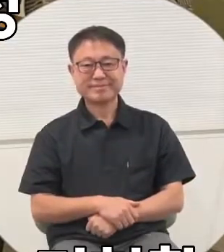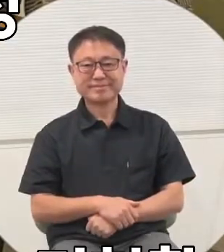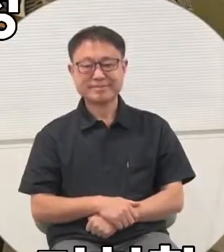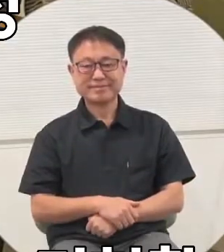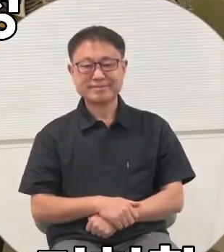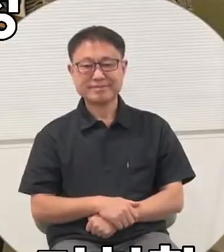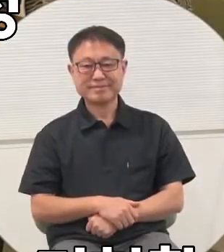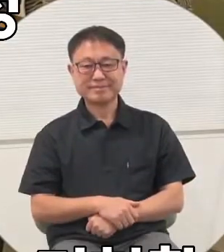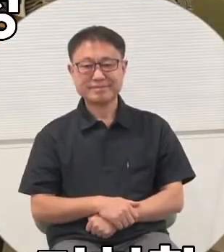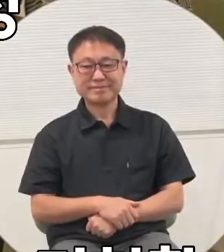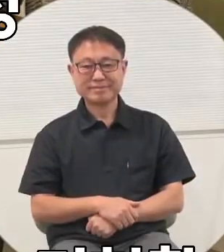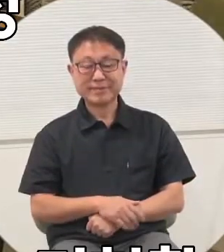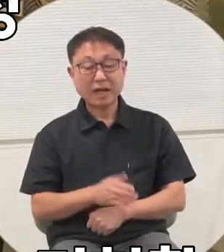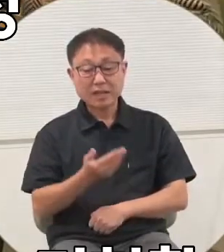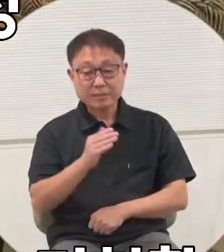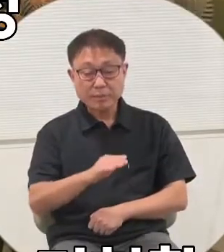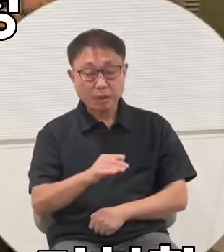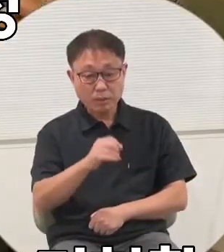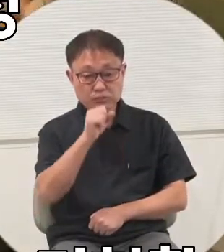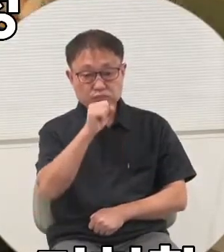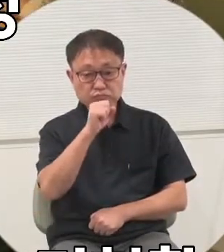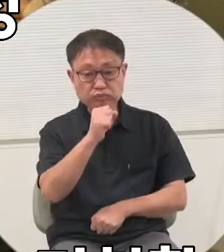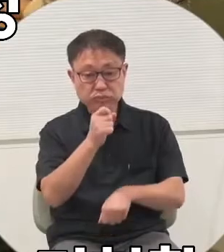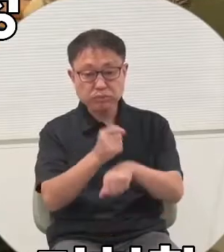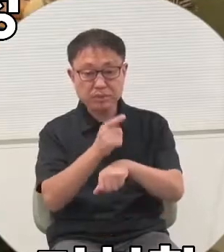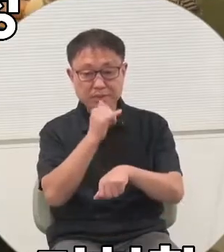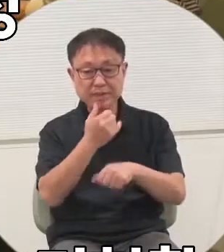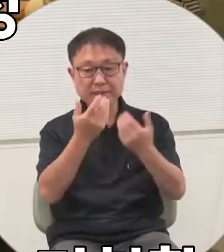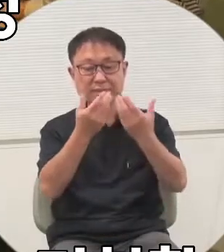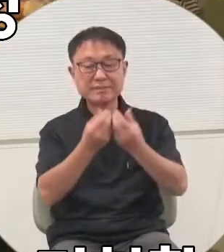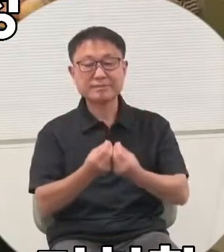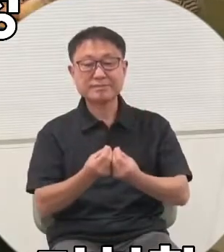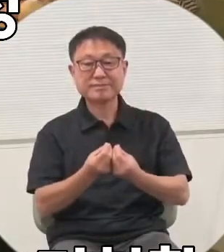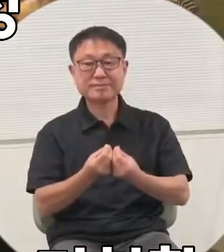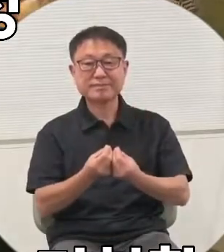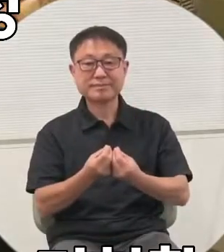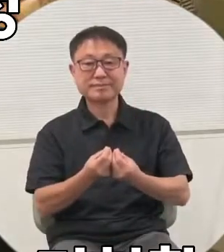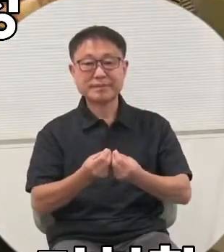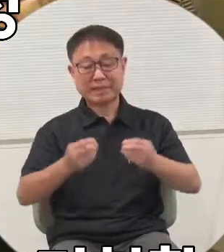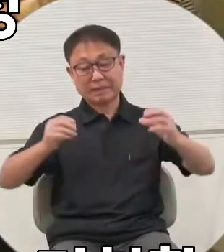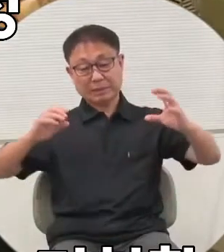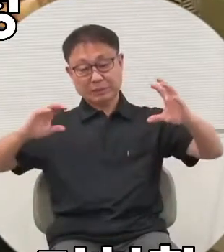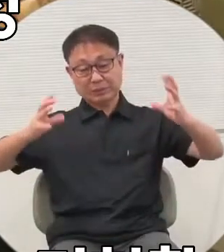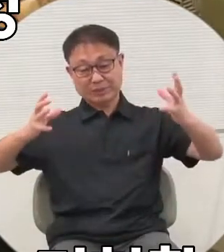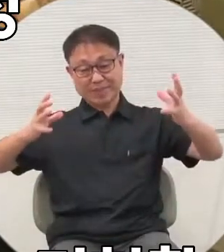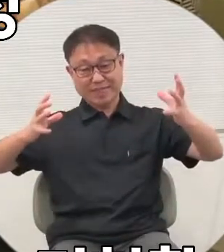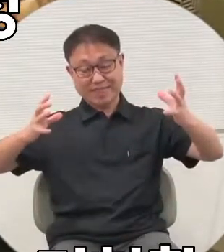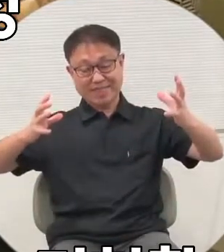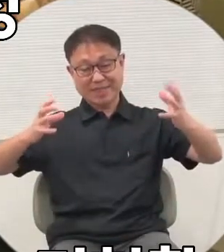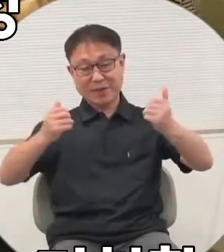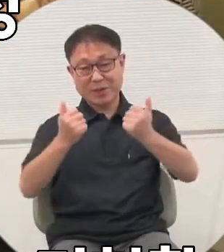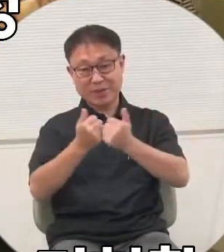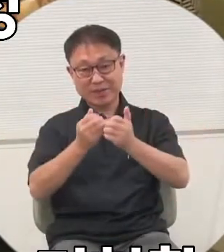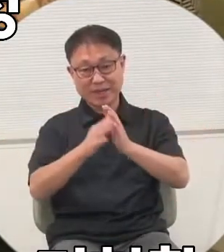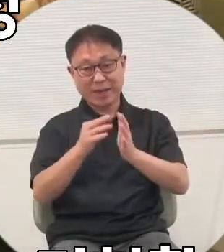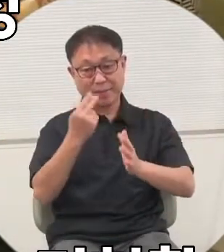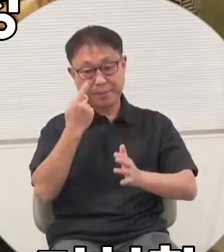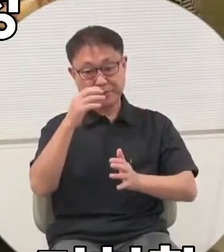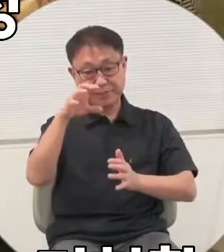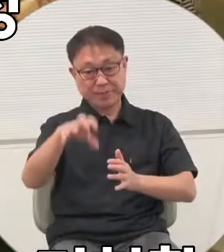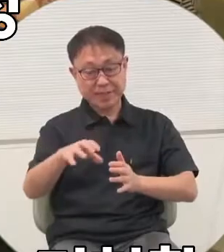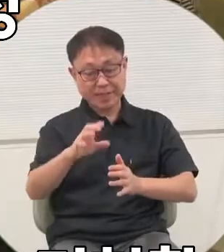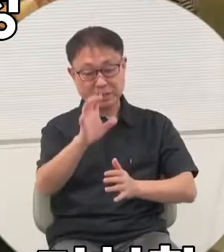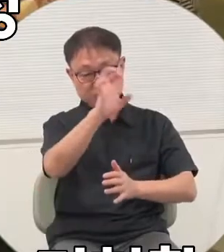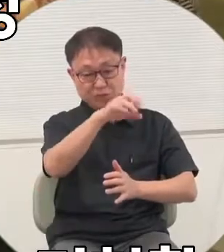또 장점도 있지 않을까라는 이야기를 하시더라고. 예를 들면 국제 회의를 하게 되면 미국에 산다 아니면